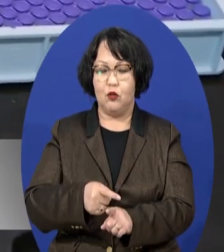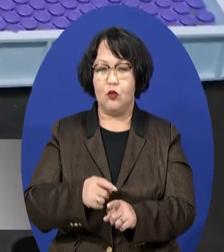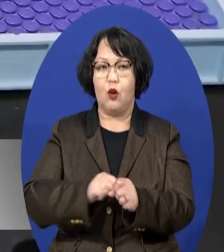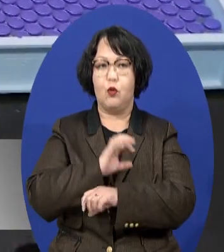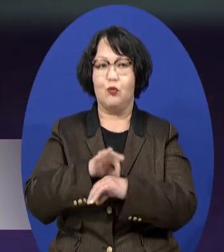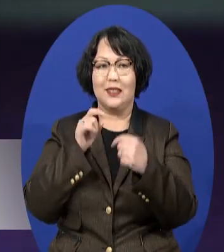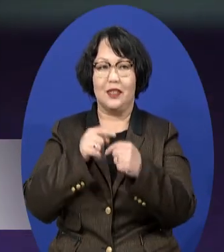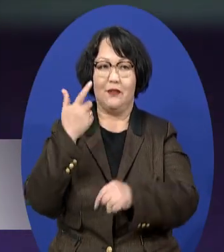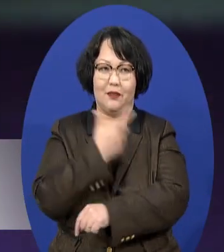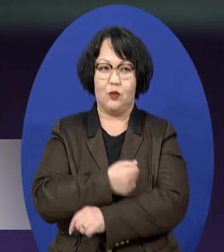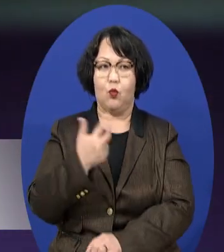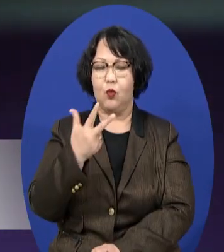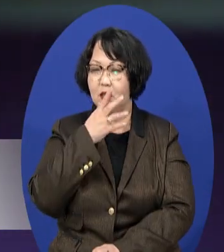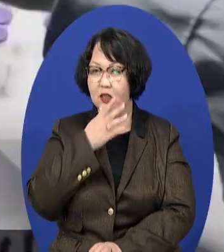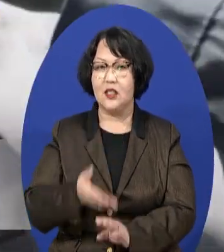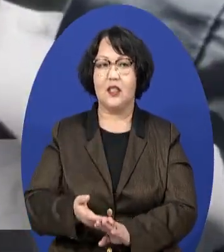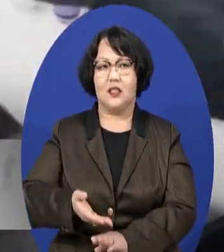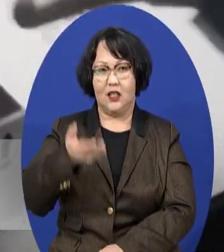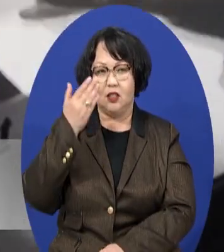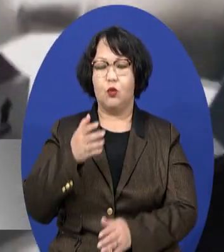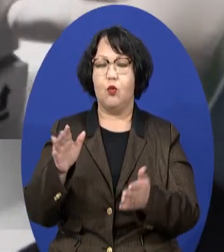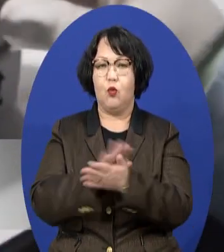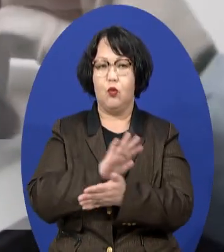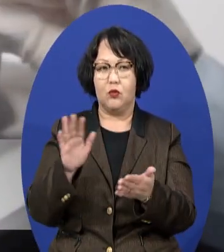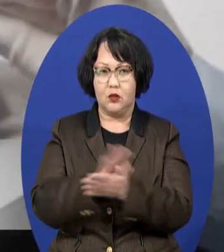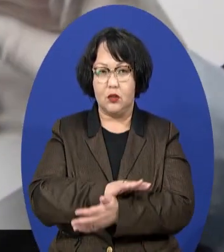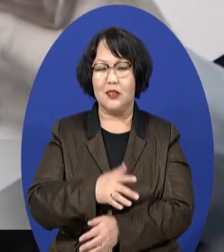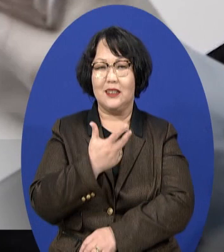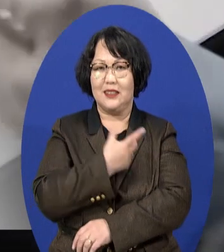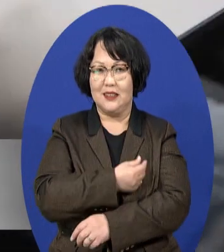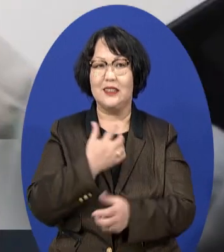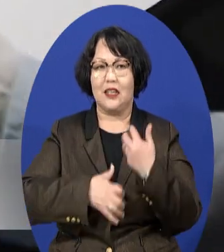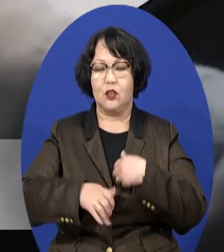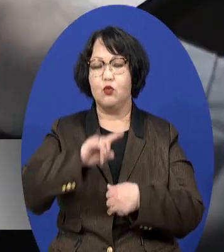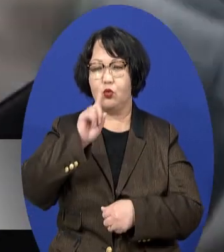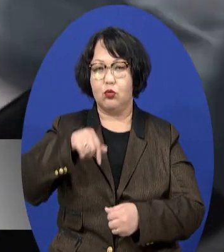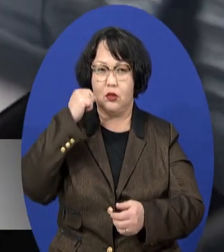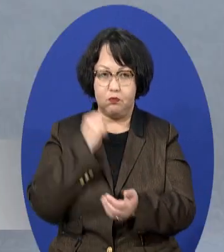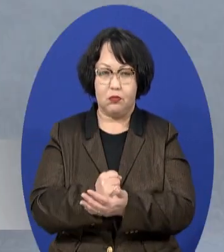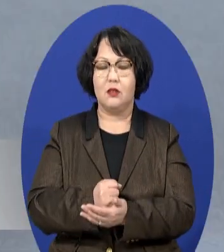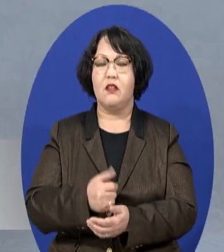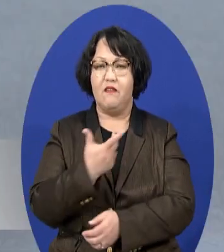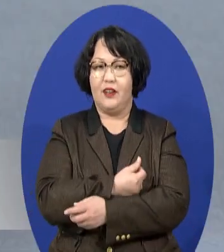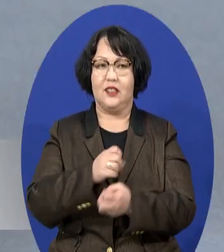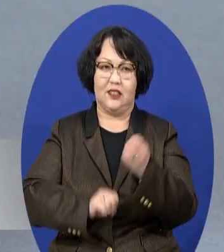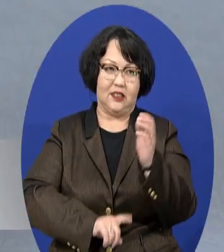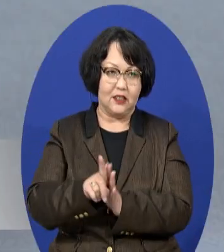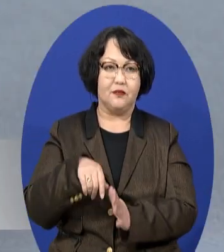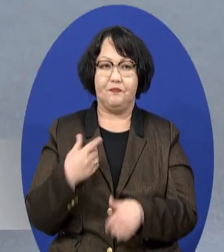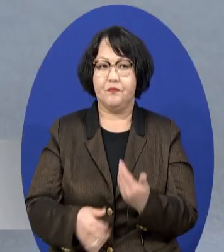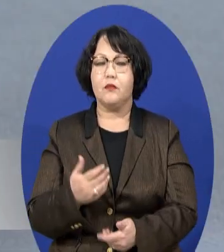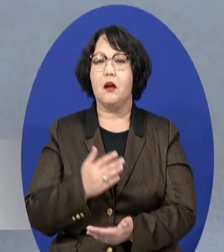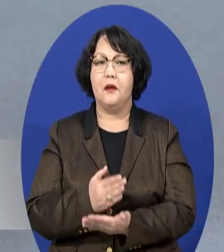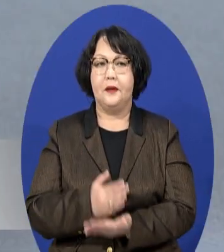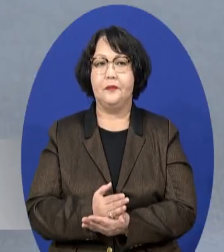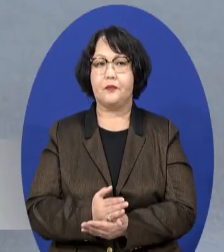вакциныг 3-аас дээш насны бүх хүүхдүүдэд яаралтай тусламжийн журмаар хийхийг үл зөвшөөрч вакцинжуултаа эхлүүлсэн нь өнөөдөр анхаарал татж байгаа.